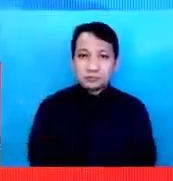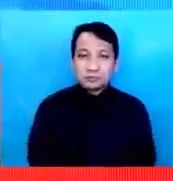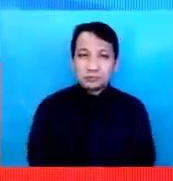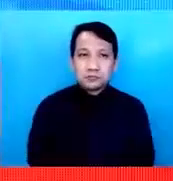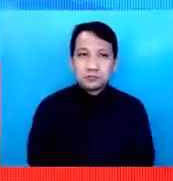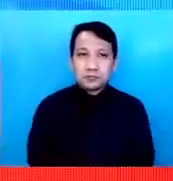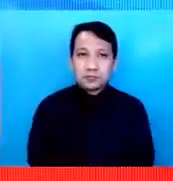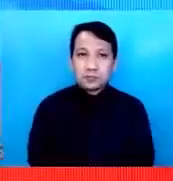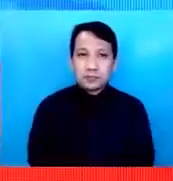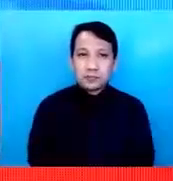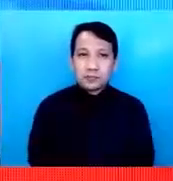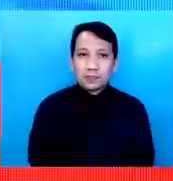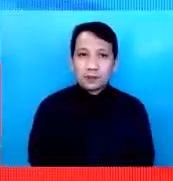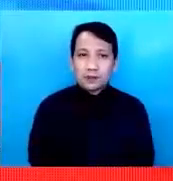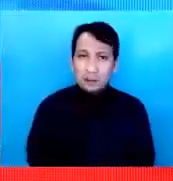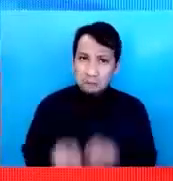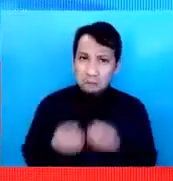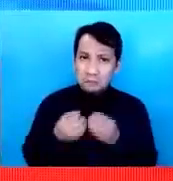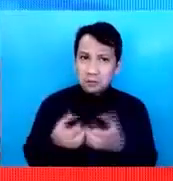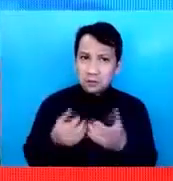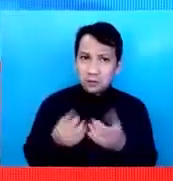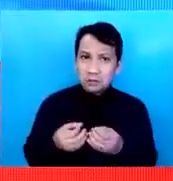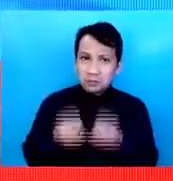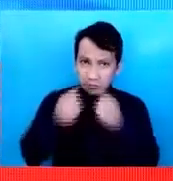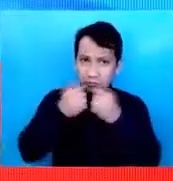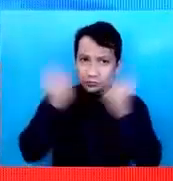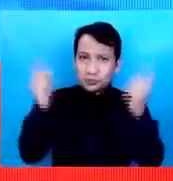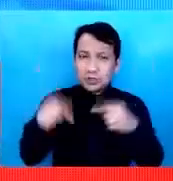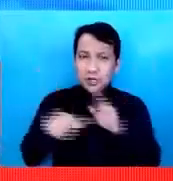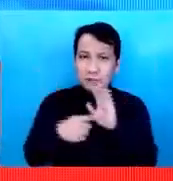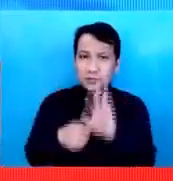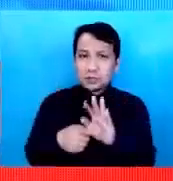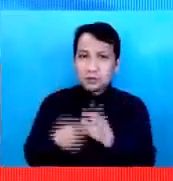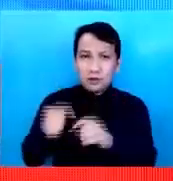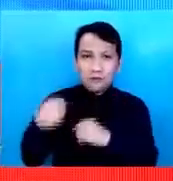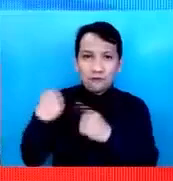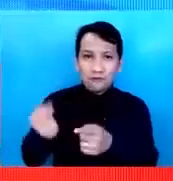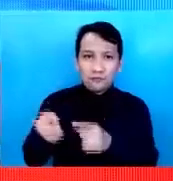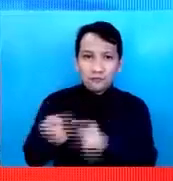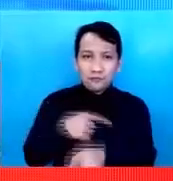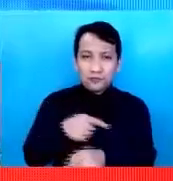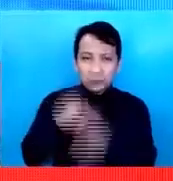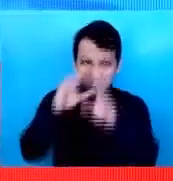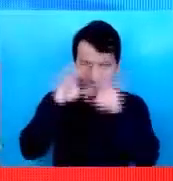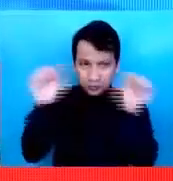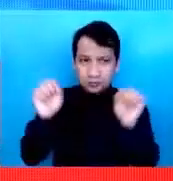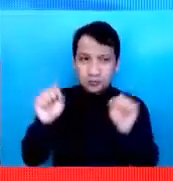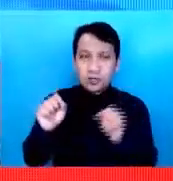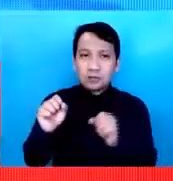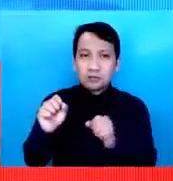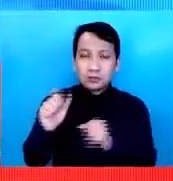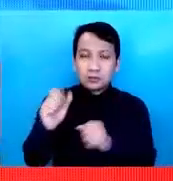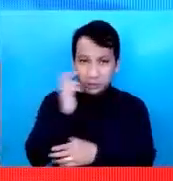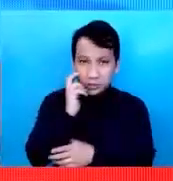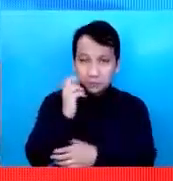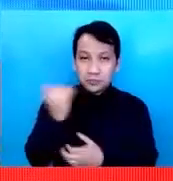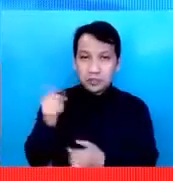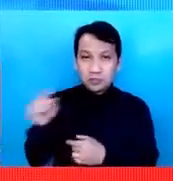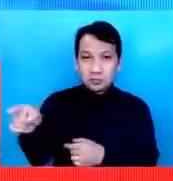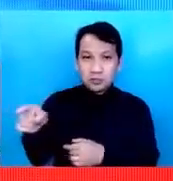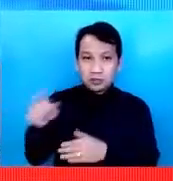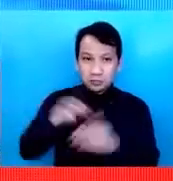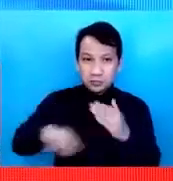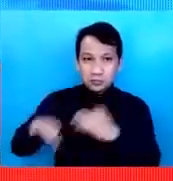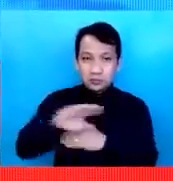Tiyak daw na mas marami pang pasabog na aabangan mula kay Pangulong Duterte ngayong halalan ayon kay Sorsogon